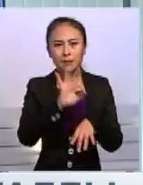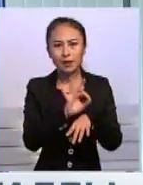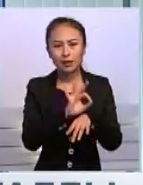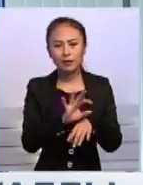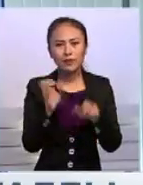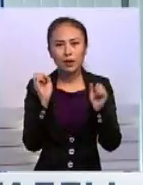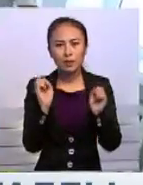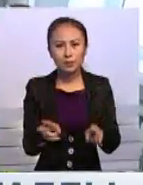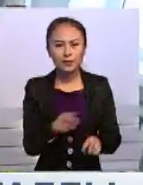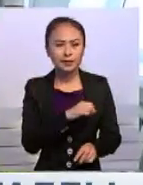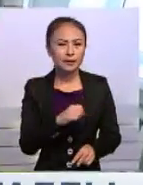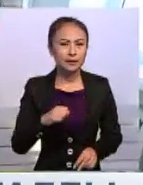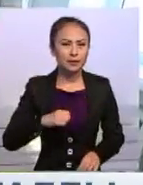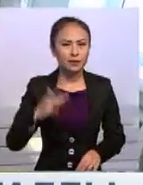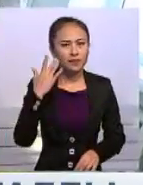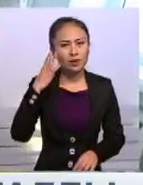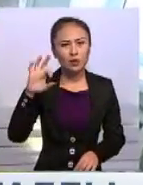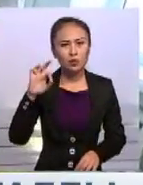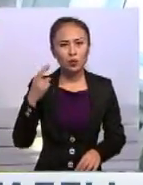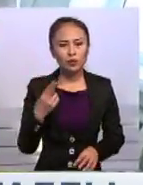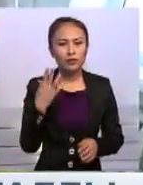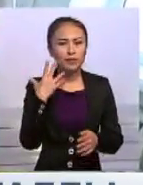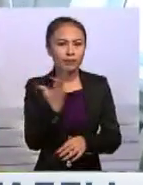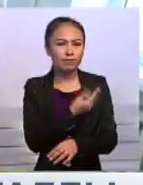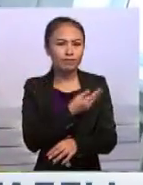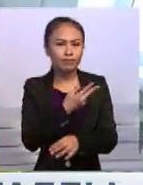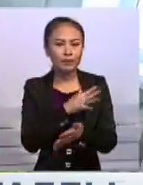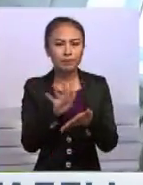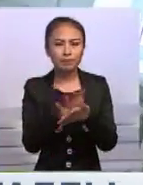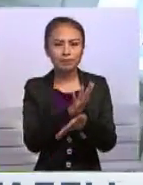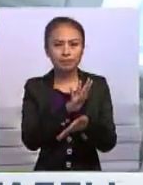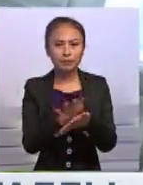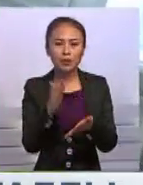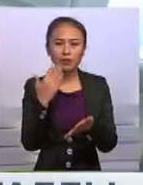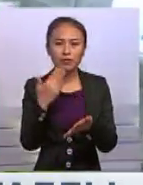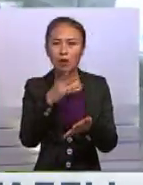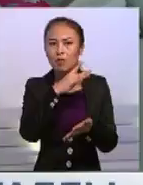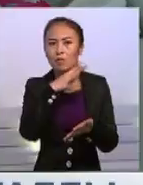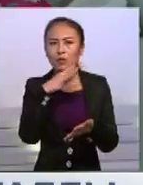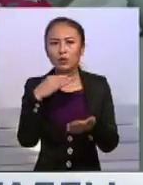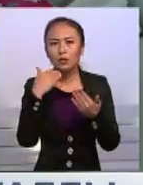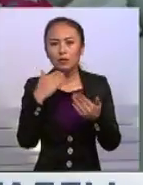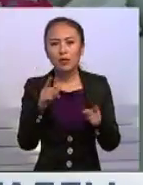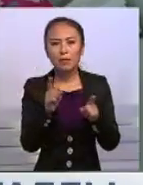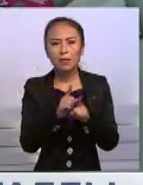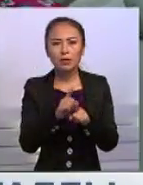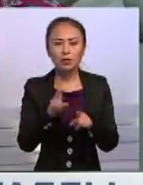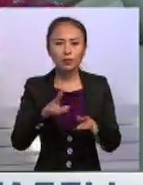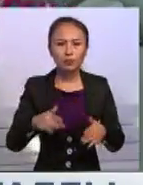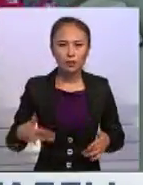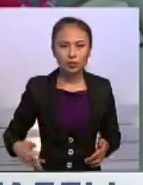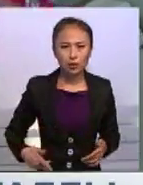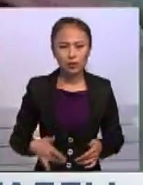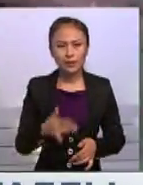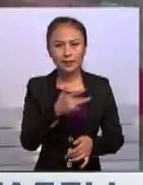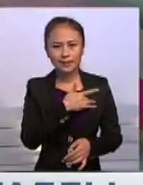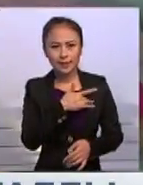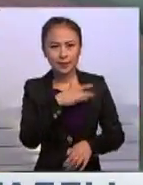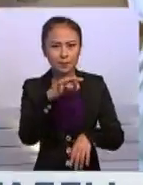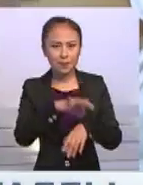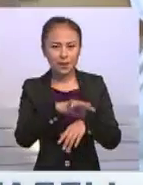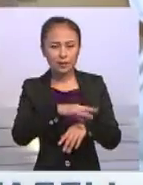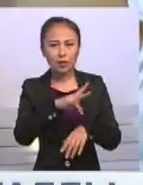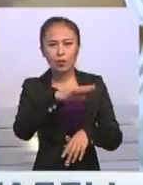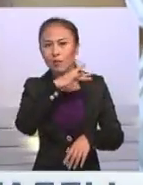шалдығы қаупы ең көп әлеуметтік топтарға вакцина егу тегін жасалады. Олардың қатарында созылмалы өкпе, жүрек қан тамырлары